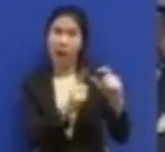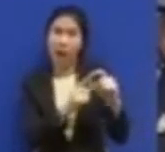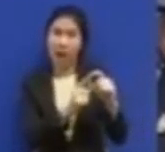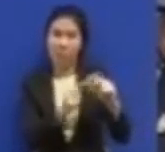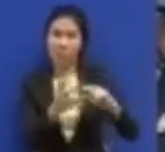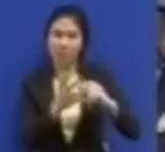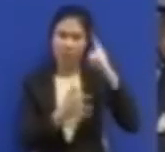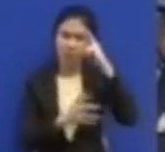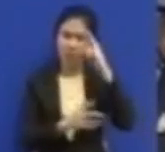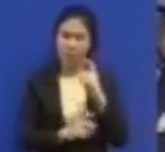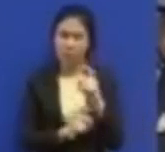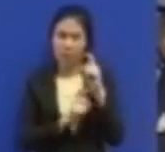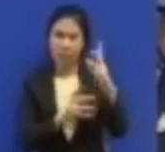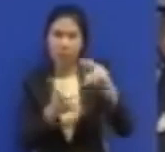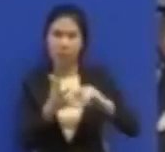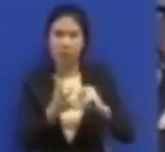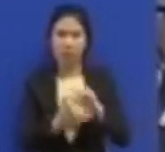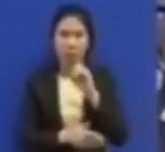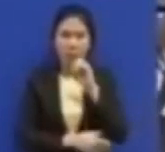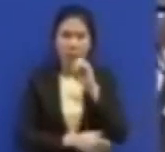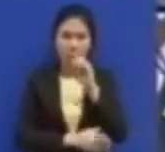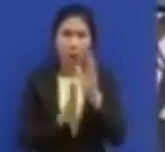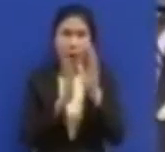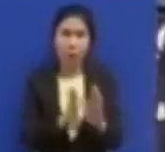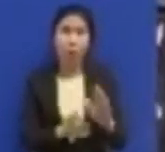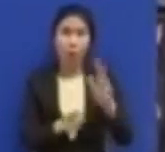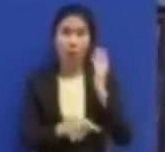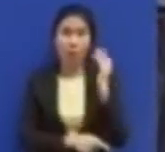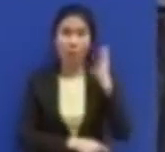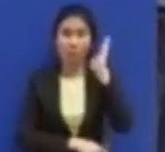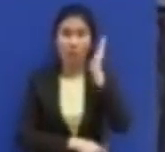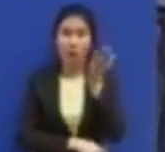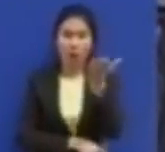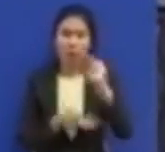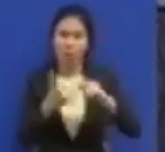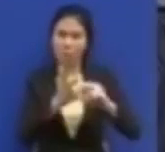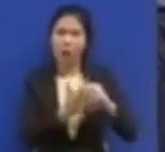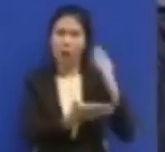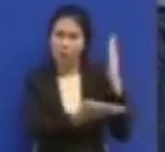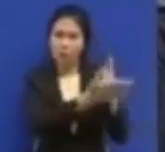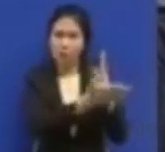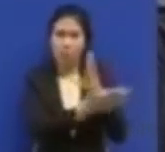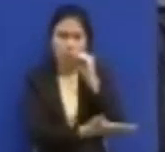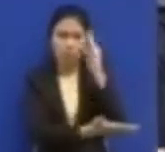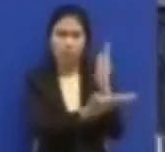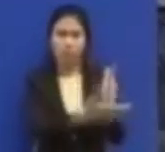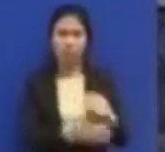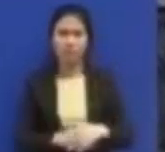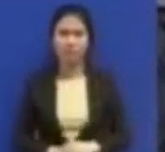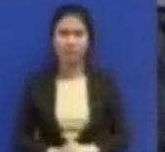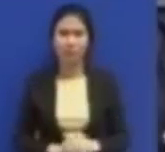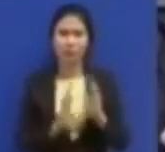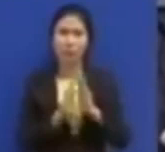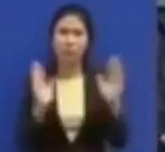แล้วครับขอให้ผู้อภิปรายทางการพูดคำว่างูเห่าครับขอบคุณมากครับ